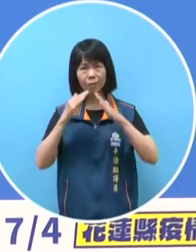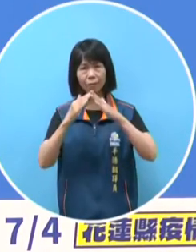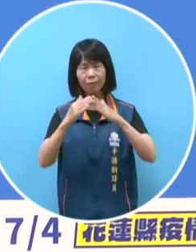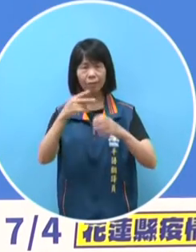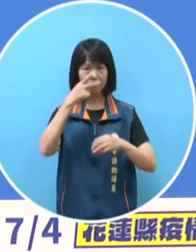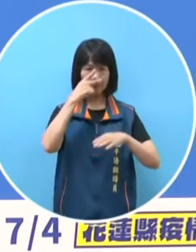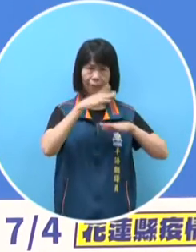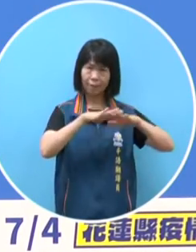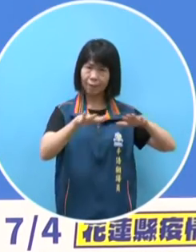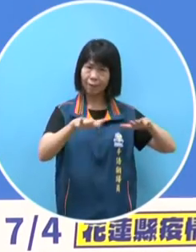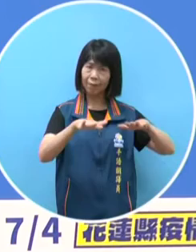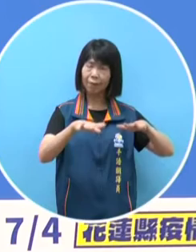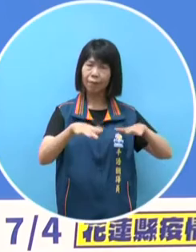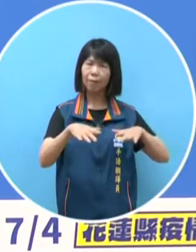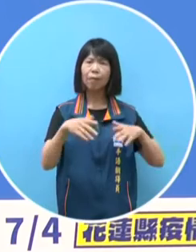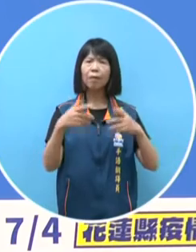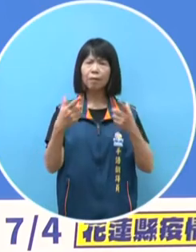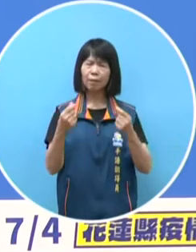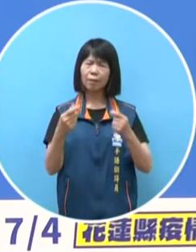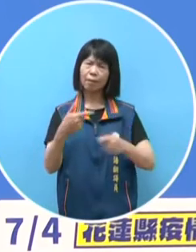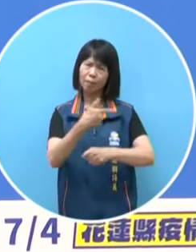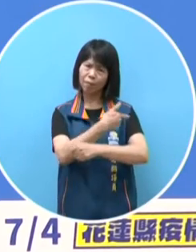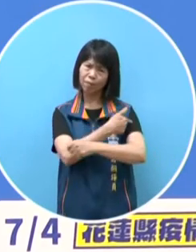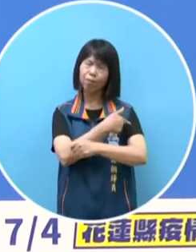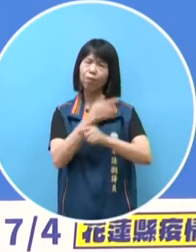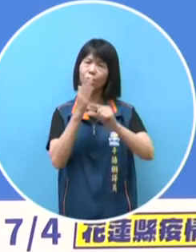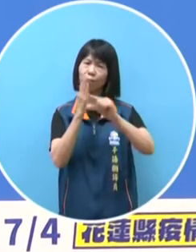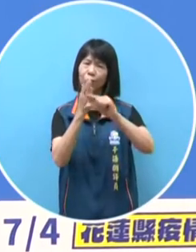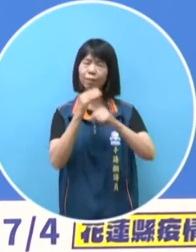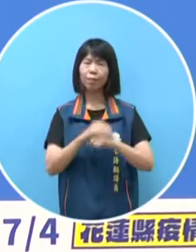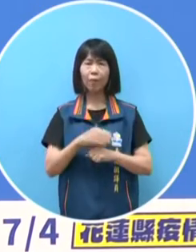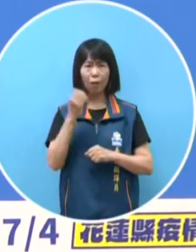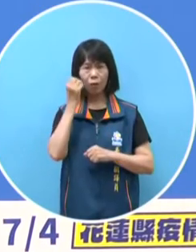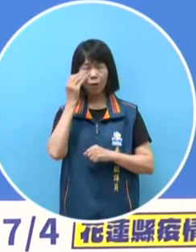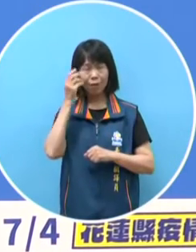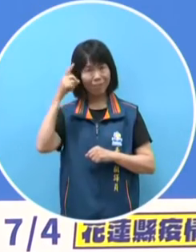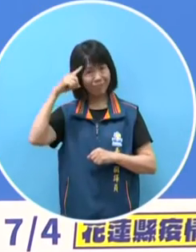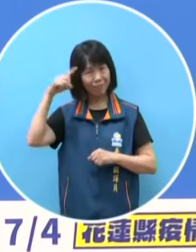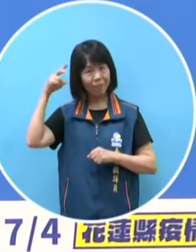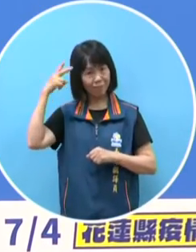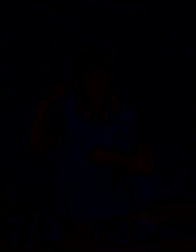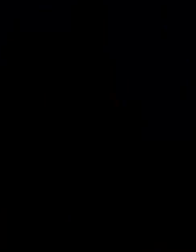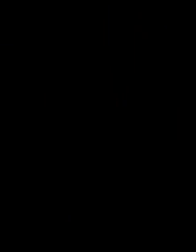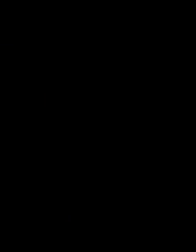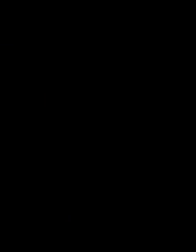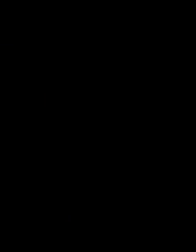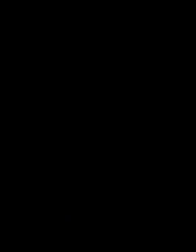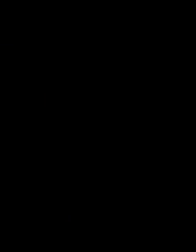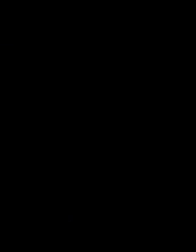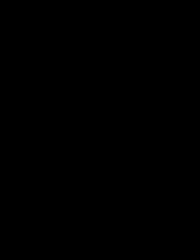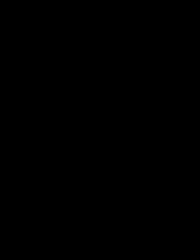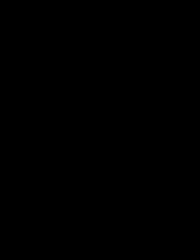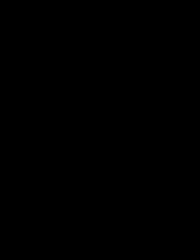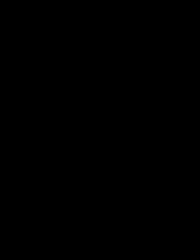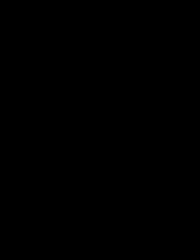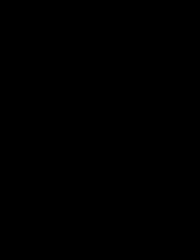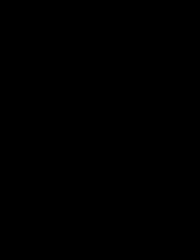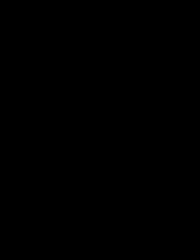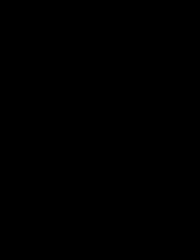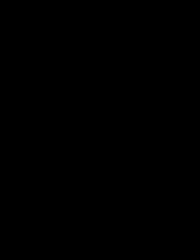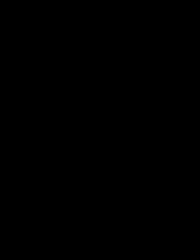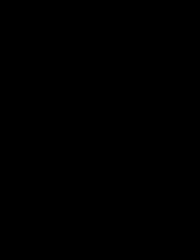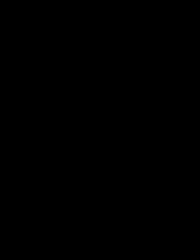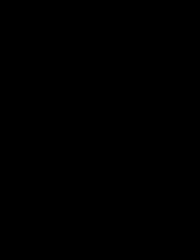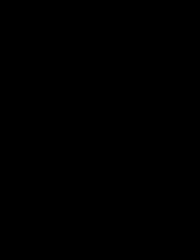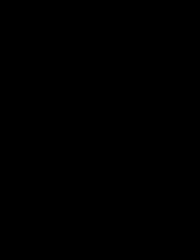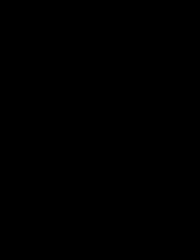吉安乡好还正在注射，尤其是花莲市明天还有一天，我们会针对于这些有一